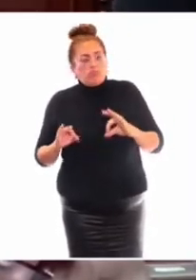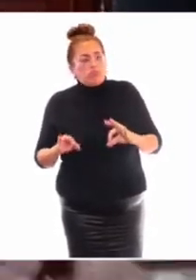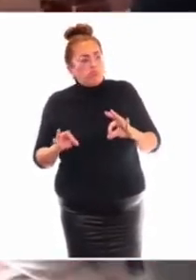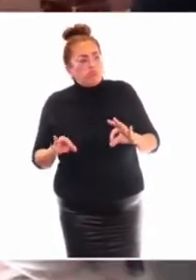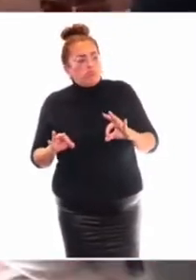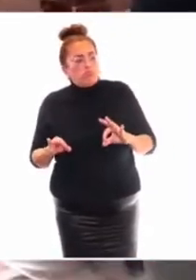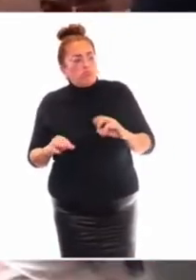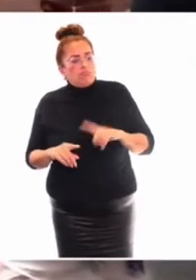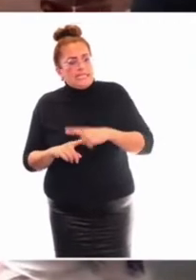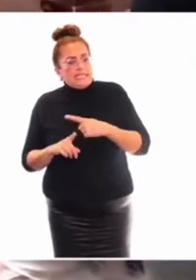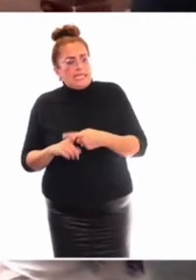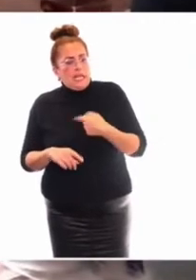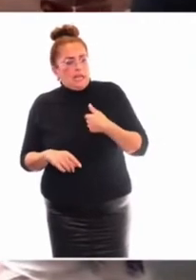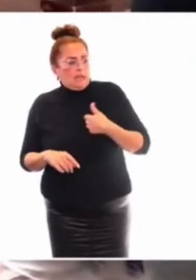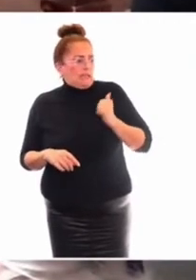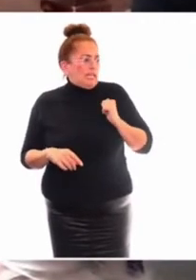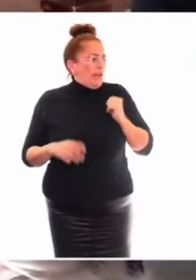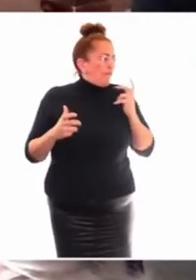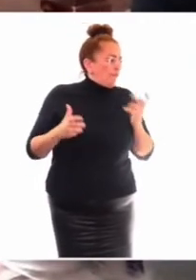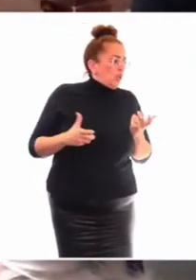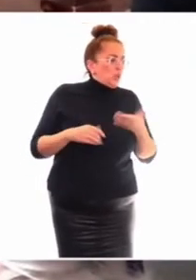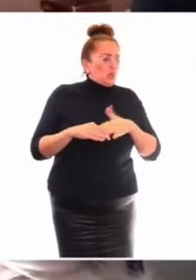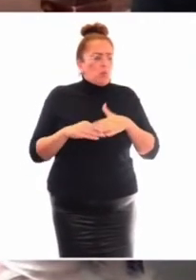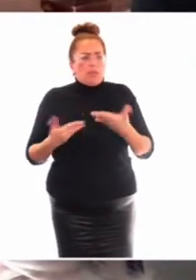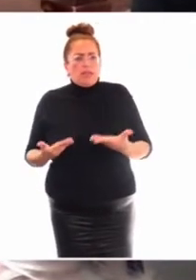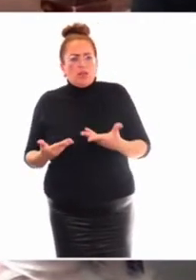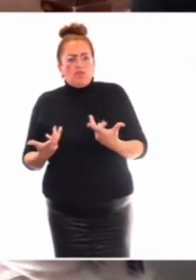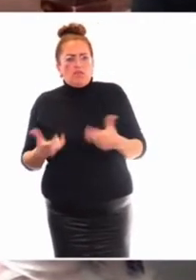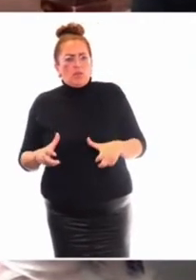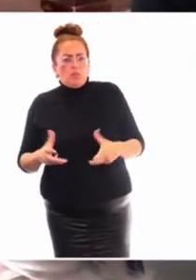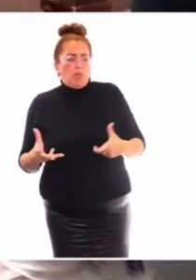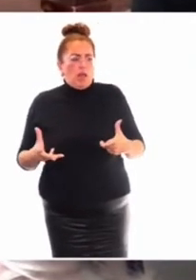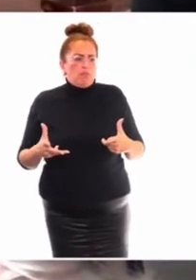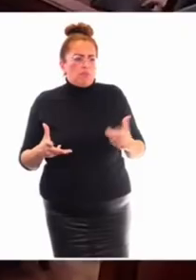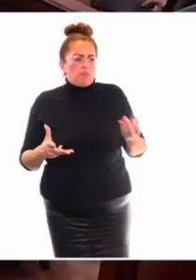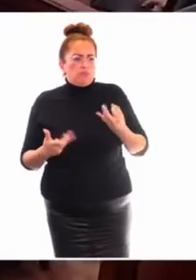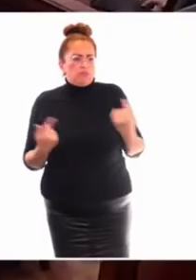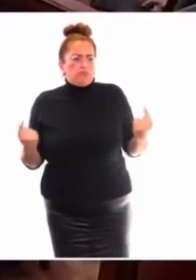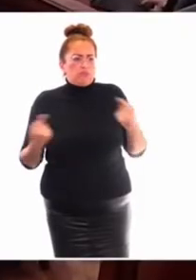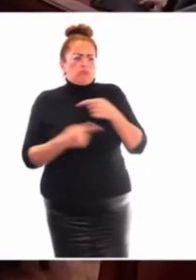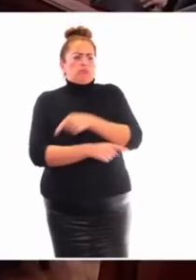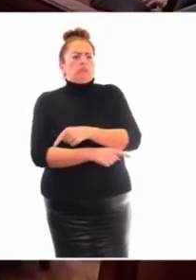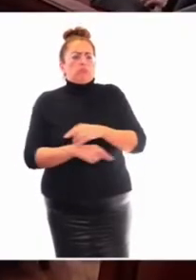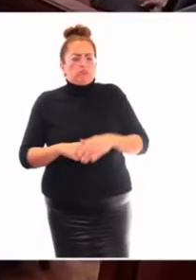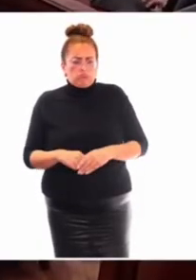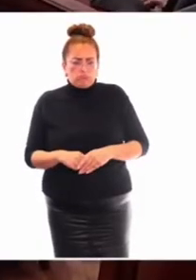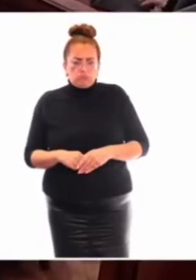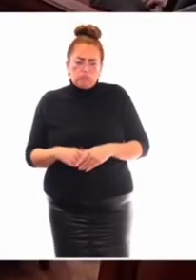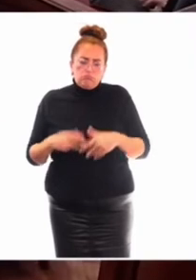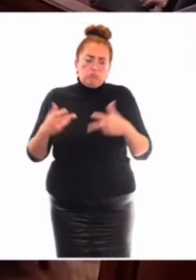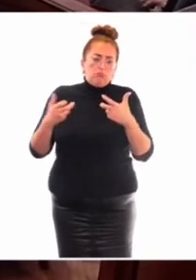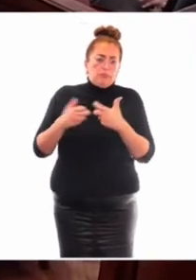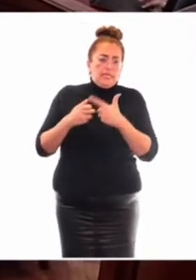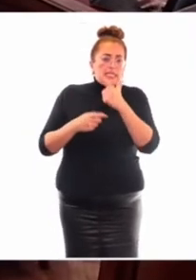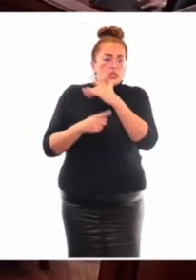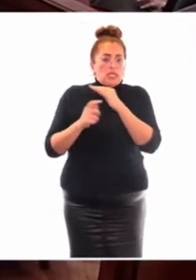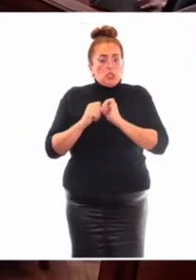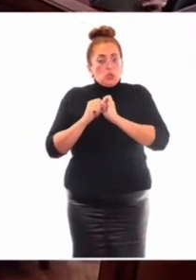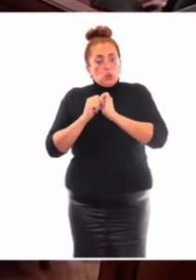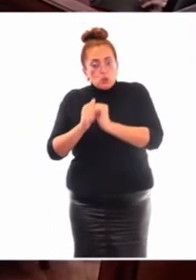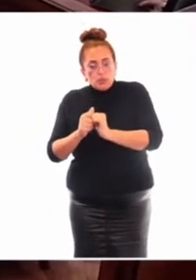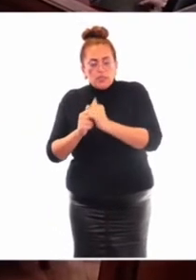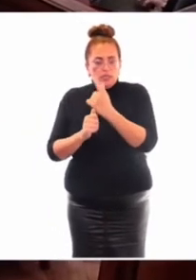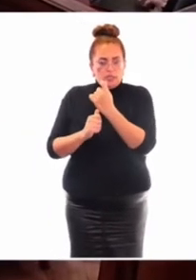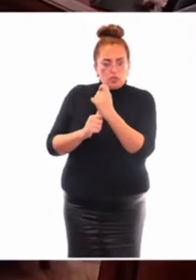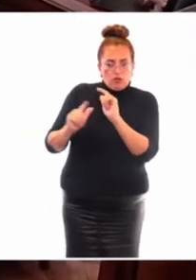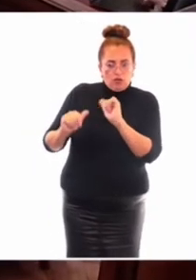hier, effectivement, ceux qui l'avons mis en place, comme vous l'avez vous-même rappelé. Donc j'y vois quand même une contradiction. Oui, à la tarification sociale. Mais que mettons-nous derrière